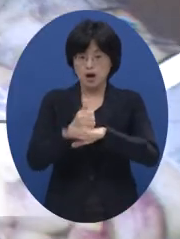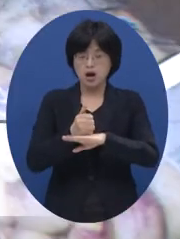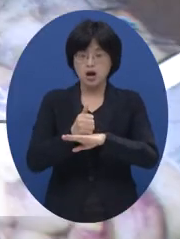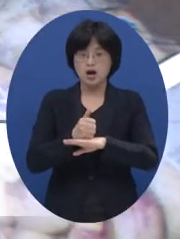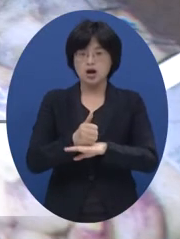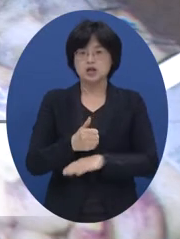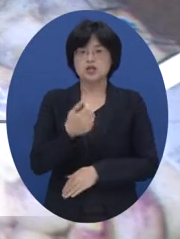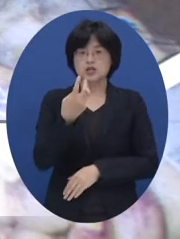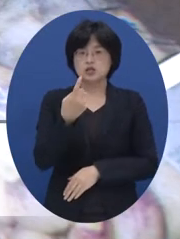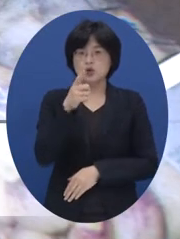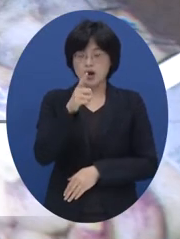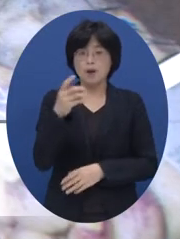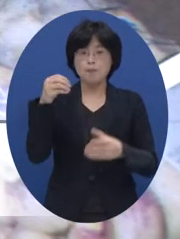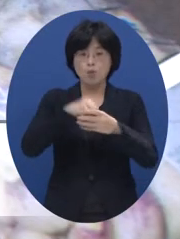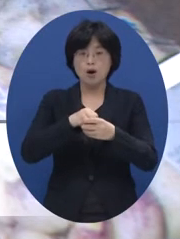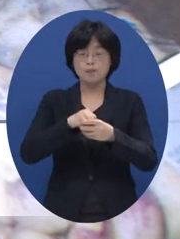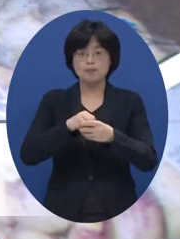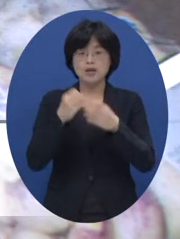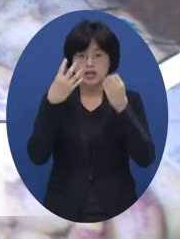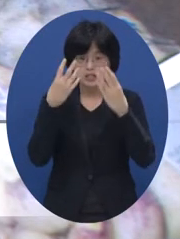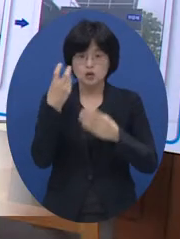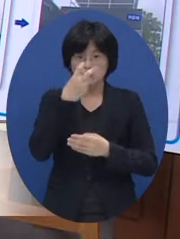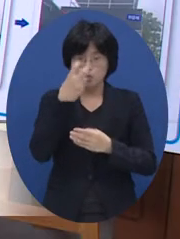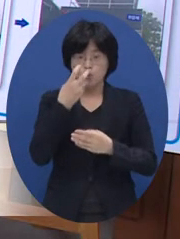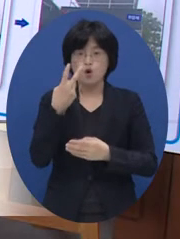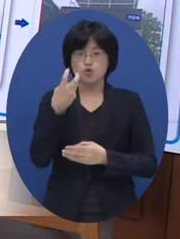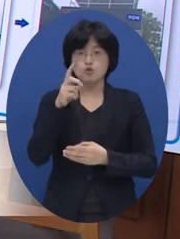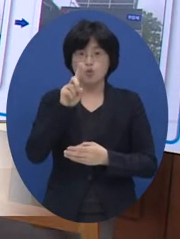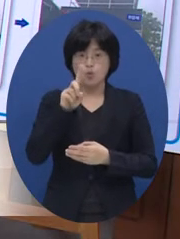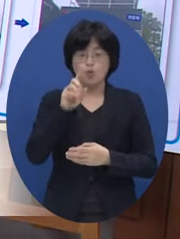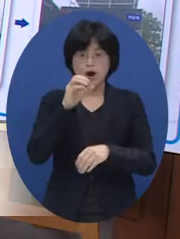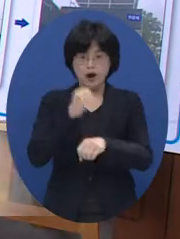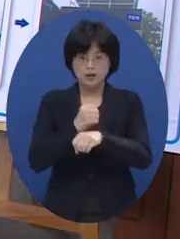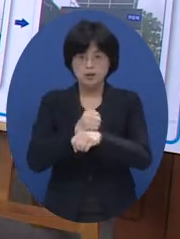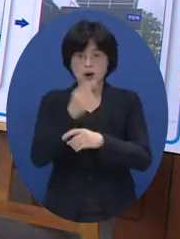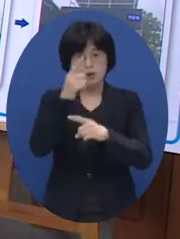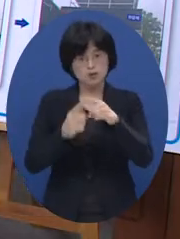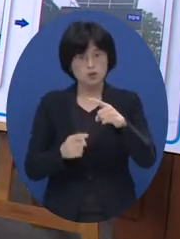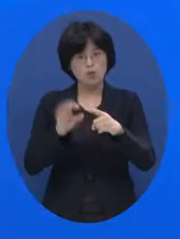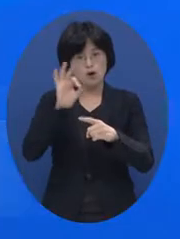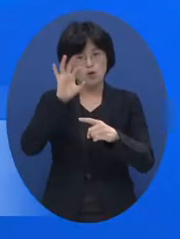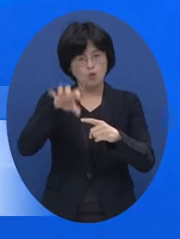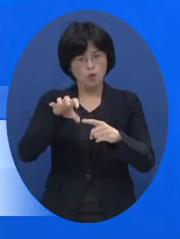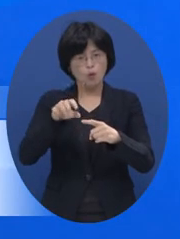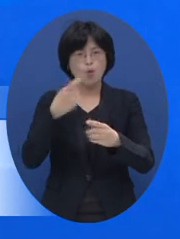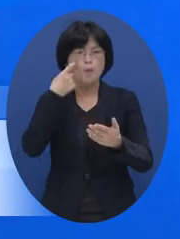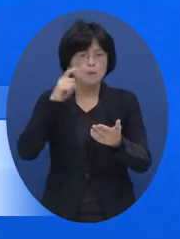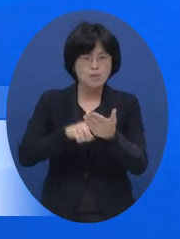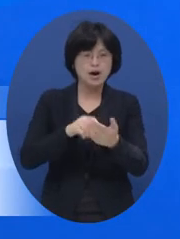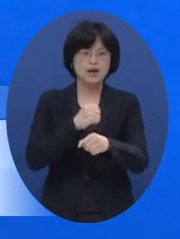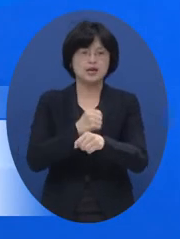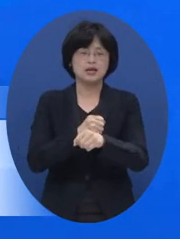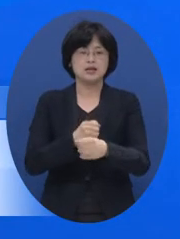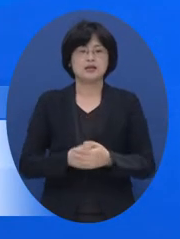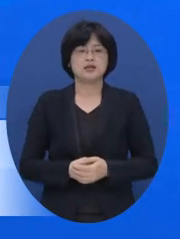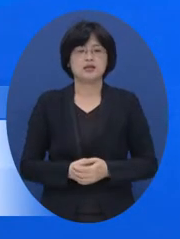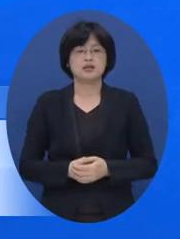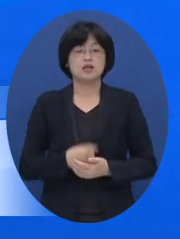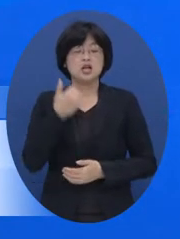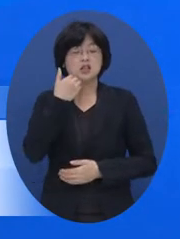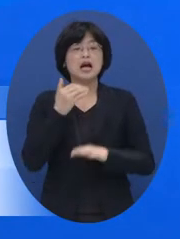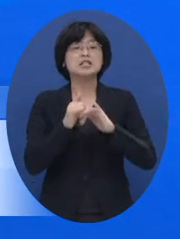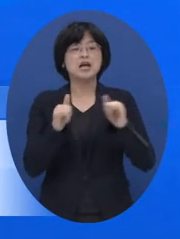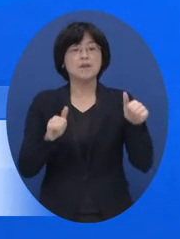31 개 업체가 포함되는데 새로 수사한 20 곳에서만 절반 이상이 적발된 겁니다 1 건 어쩔 바꿔서 는